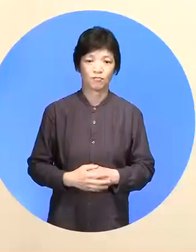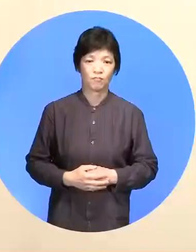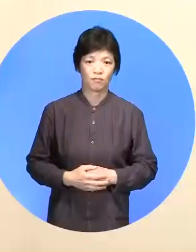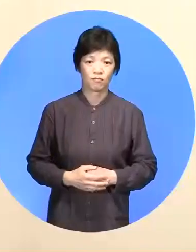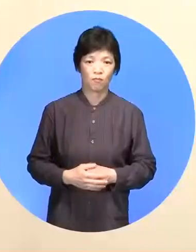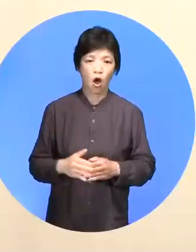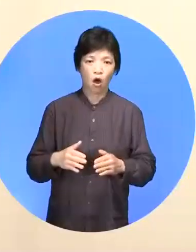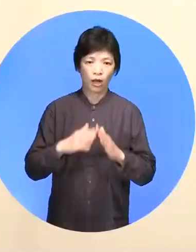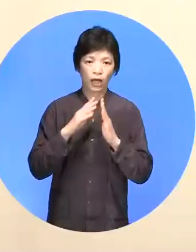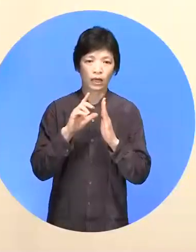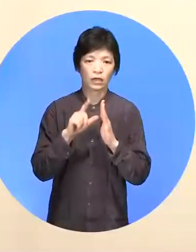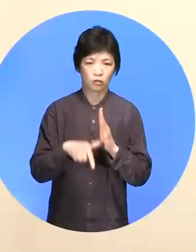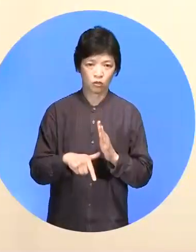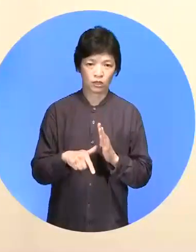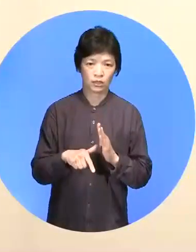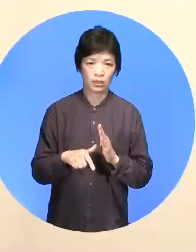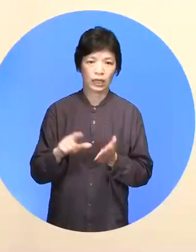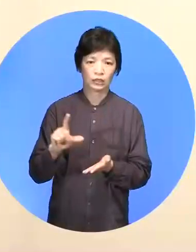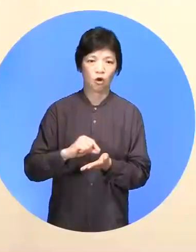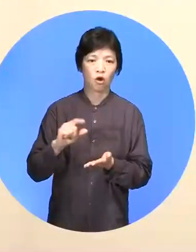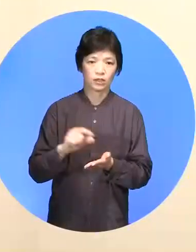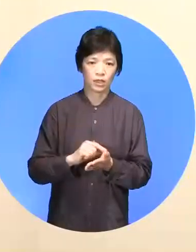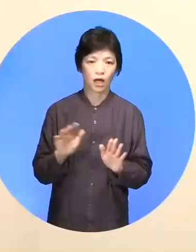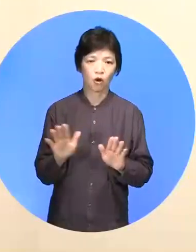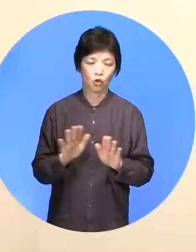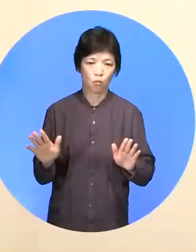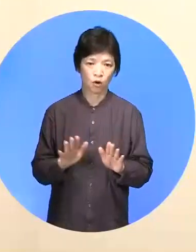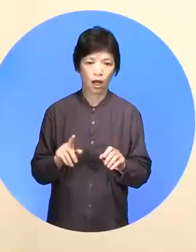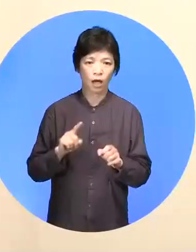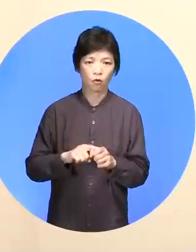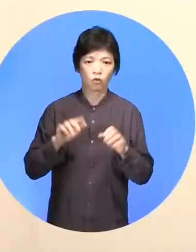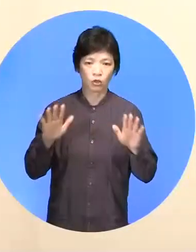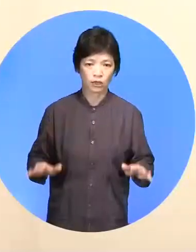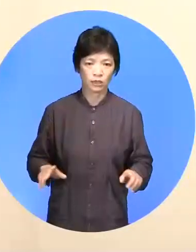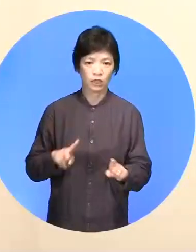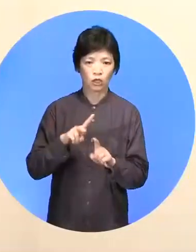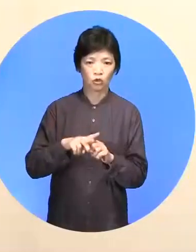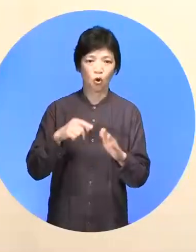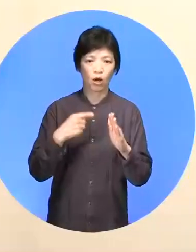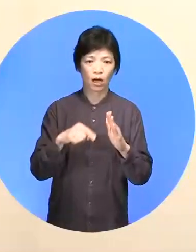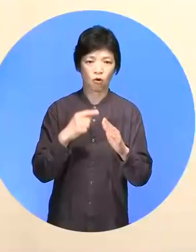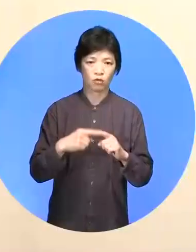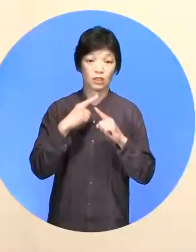時利用されてた方がもう今年小学校に入られるということで、すごく